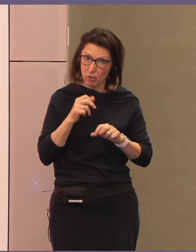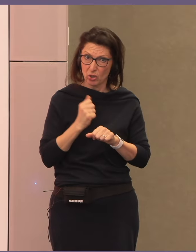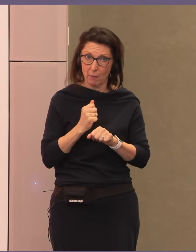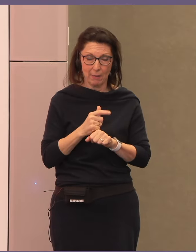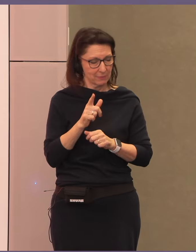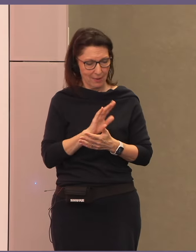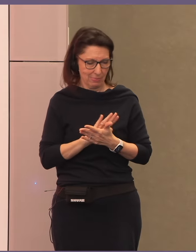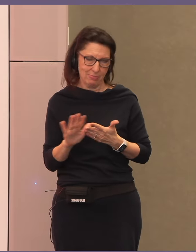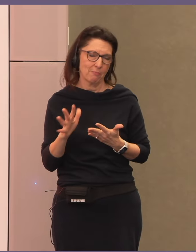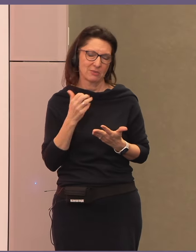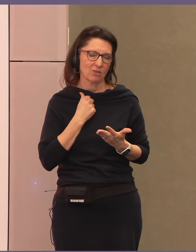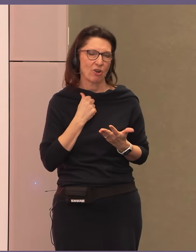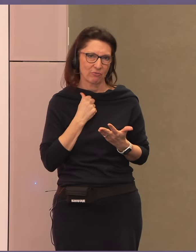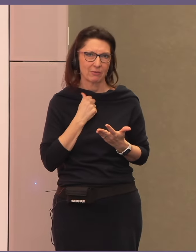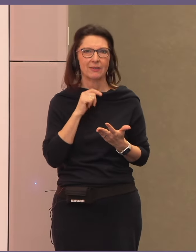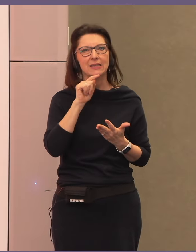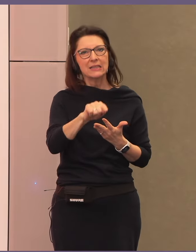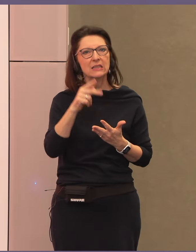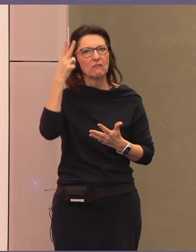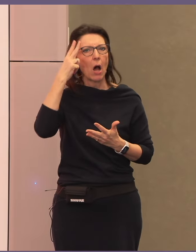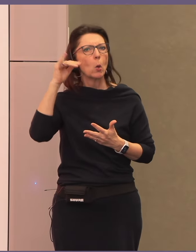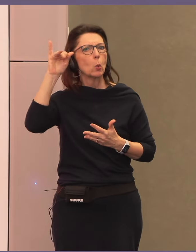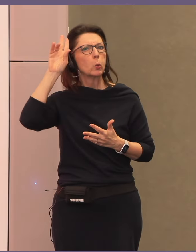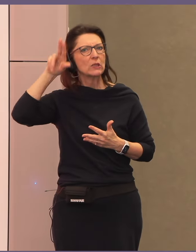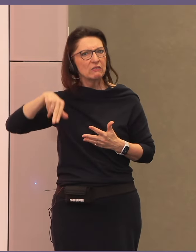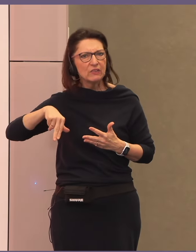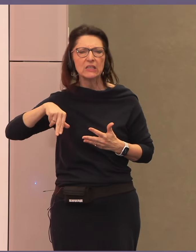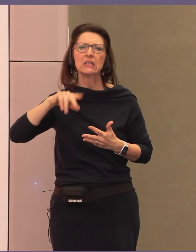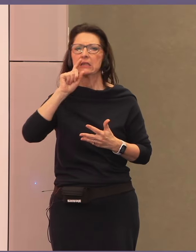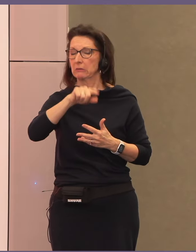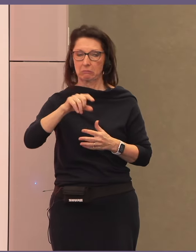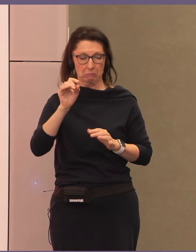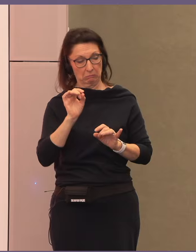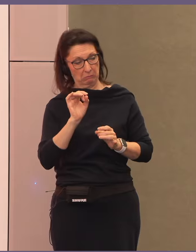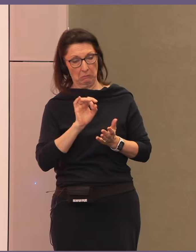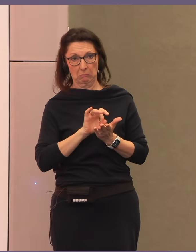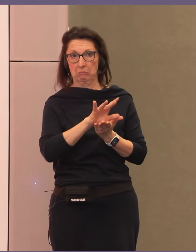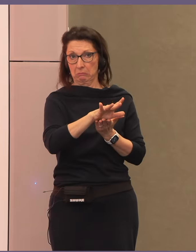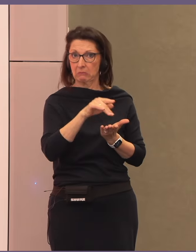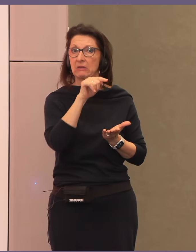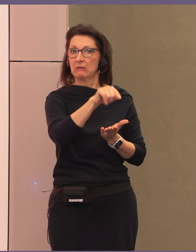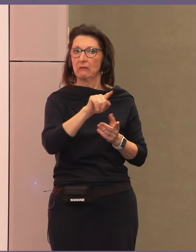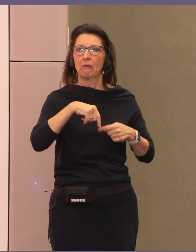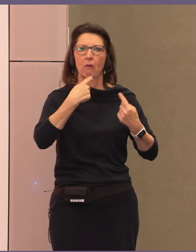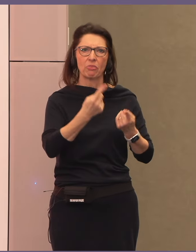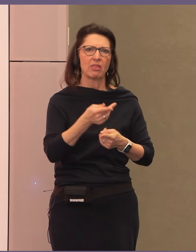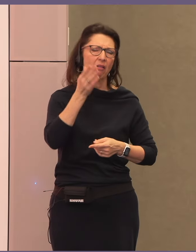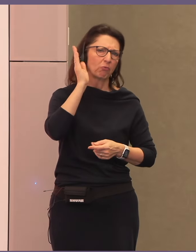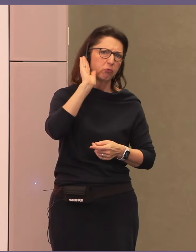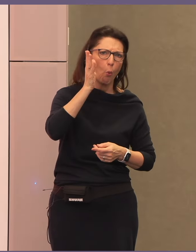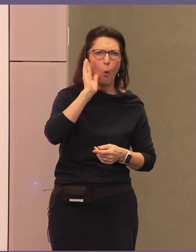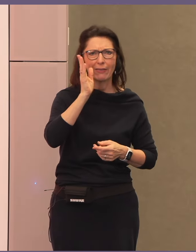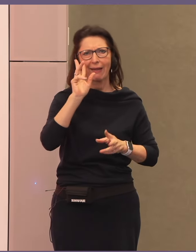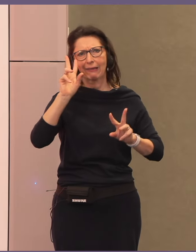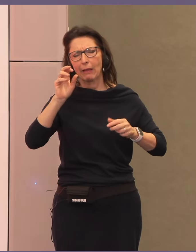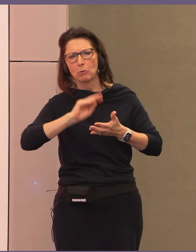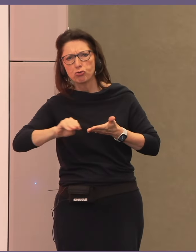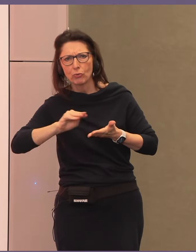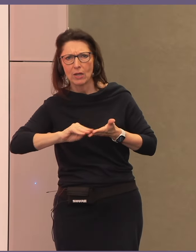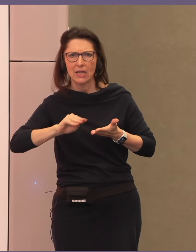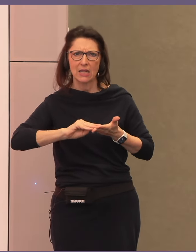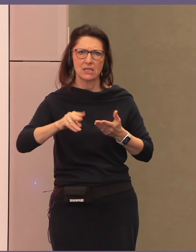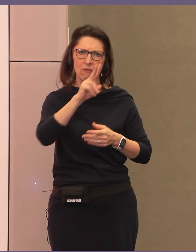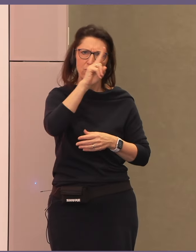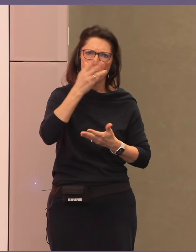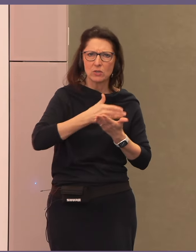Ausscheiden aus der Universität Wien als Wirtschaftsjournalist, gab Nachhilfe und hielt Vorträge über sozial- und wirtschaftsgeschichtliche Themen, vor allem im